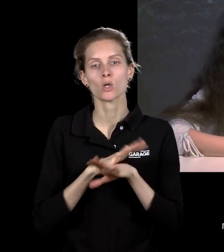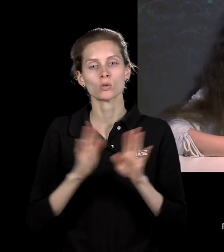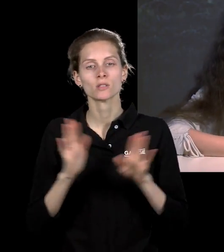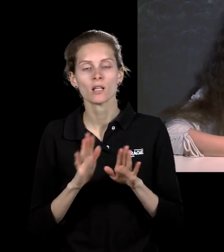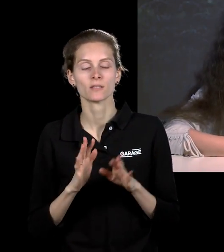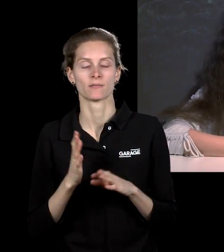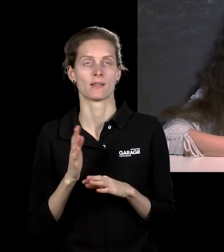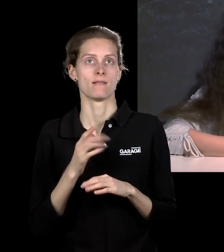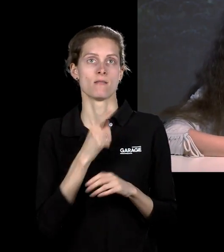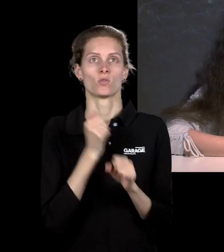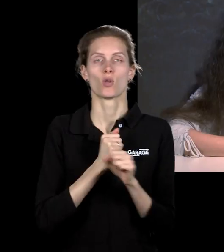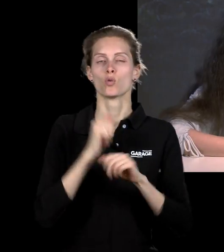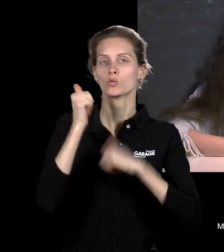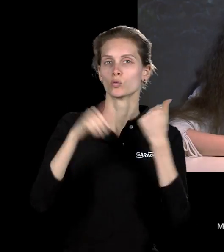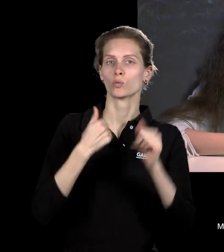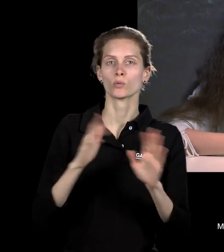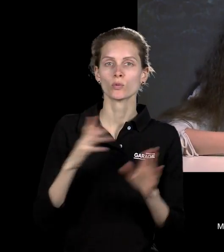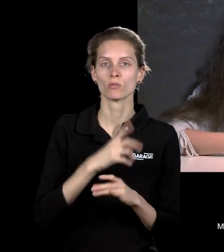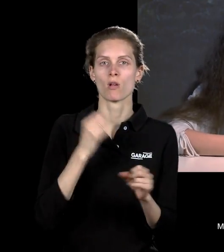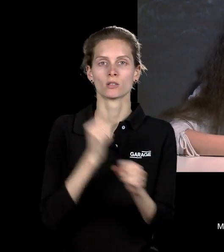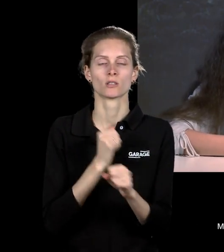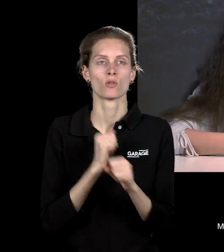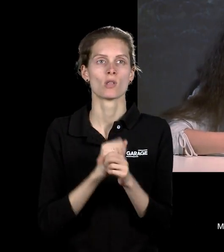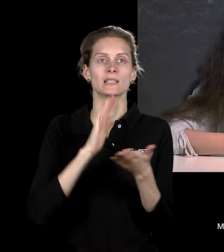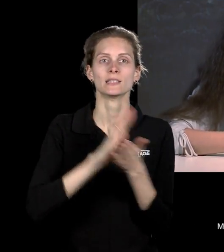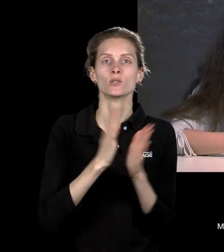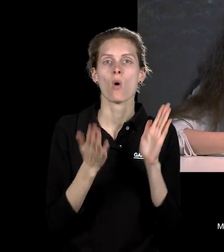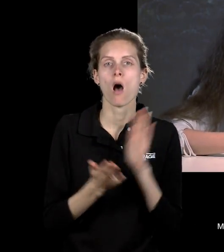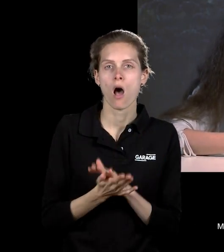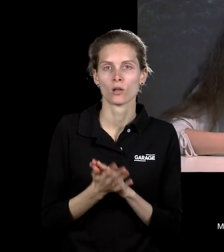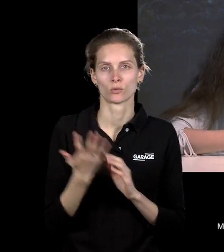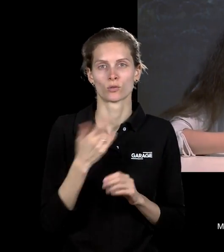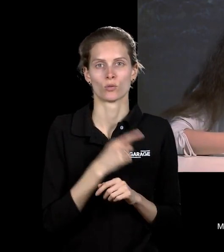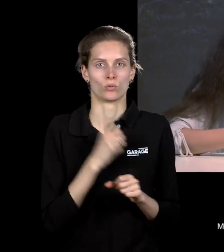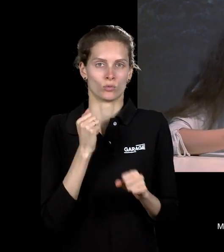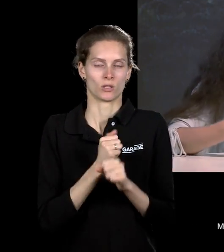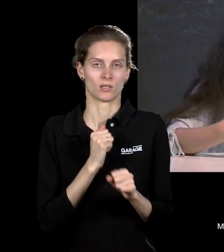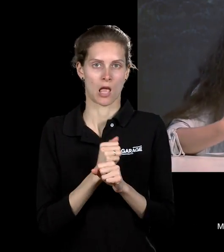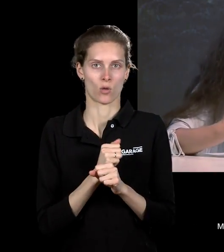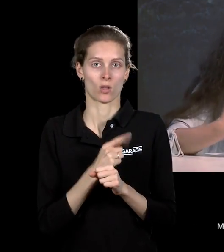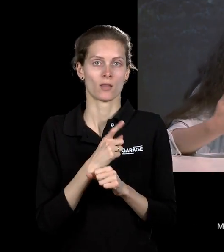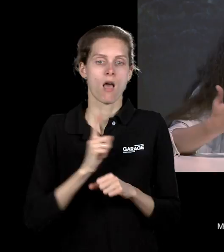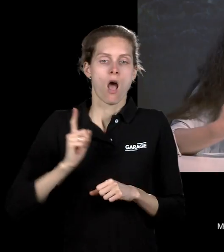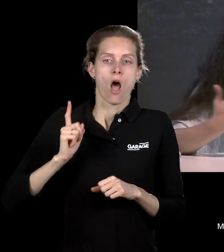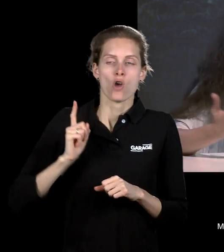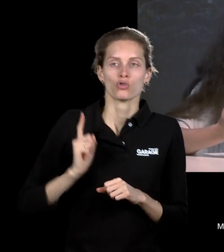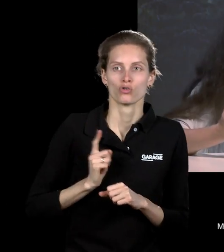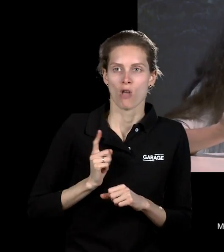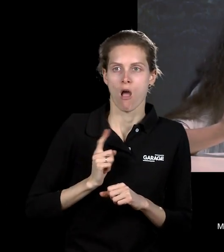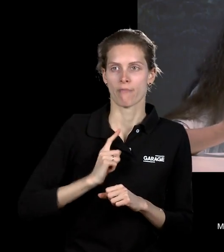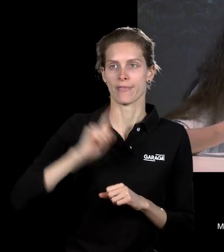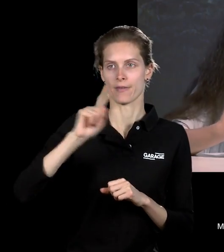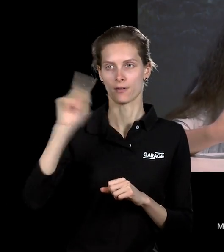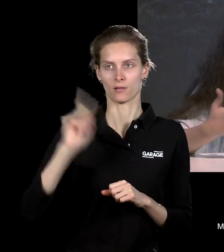создает ситуацию, в которой оказывается зритель, и само ожидание грозы оказывается, или там ожидаемое пребывание в этом